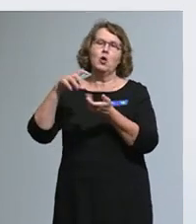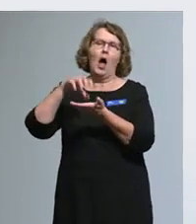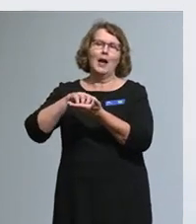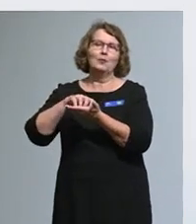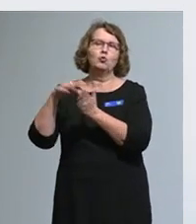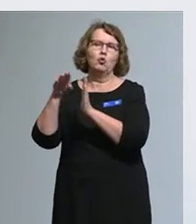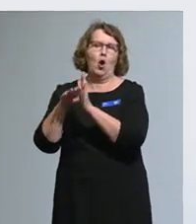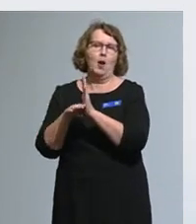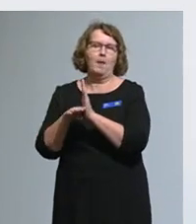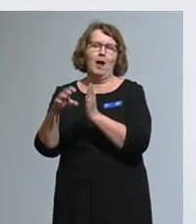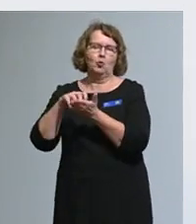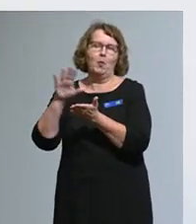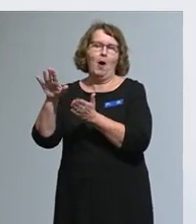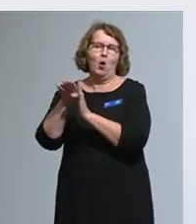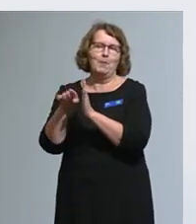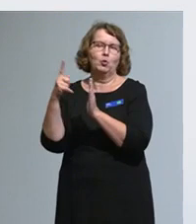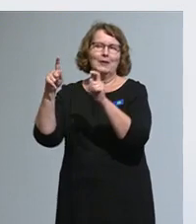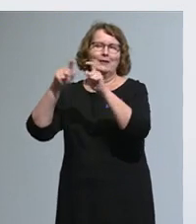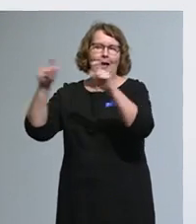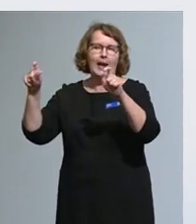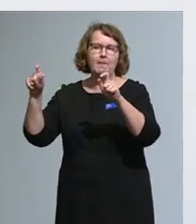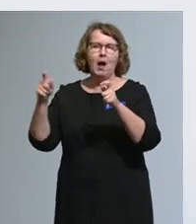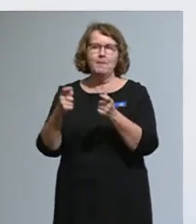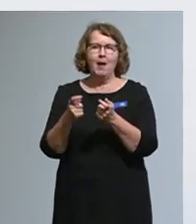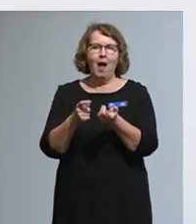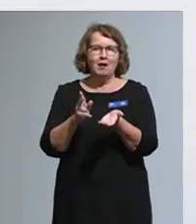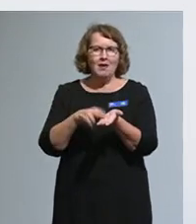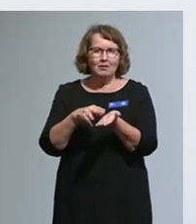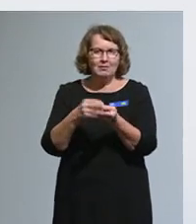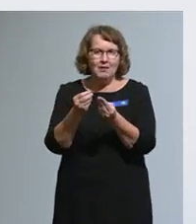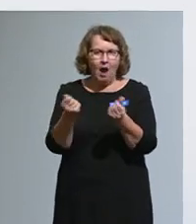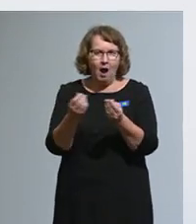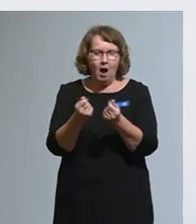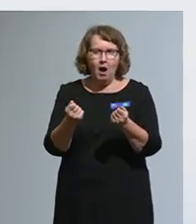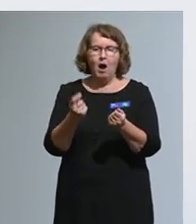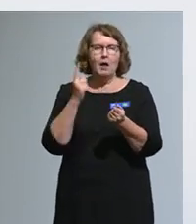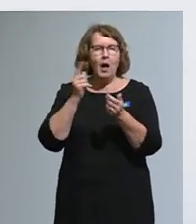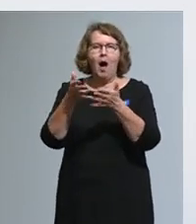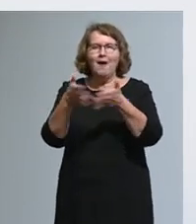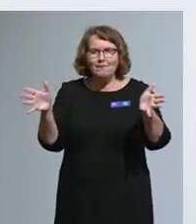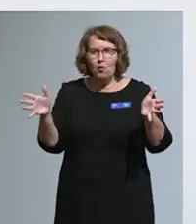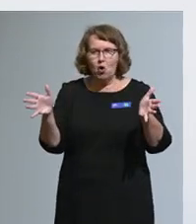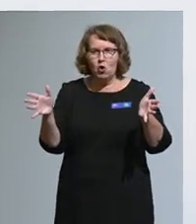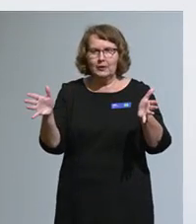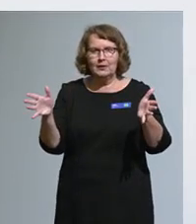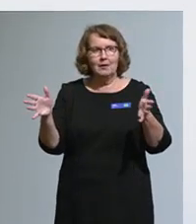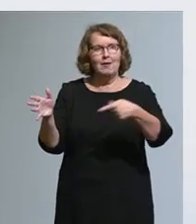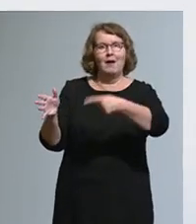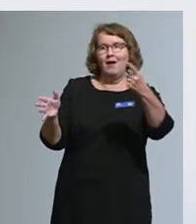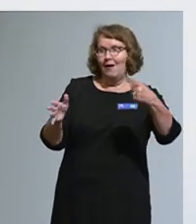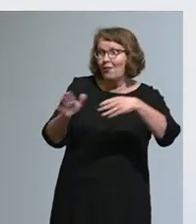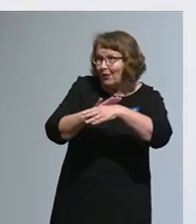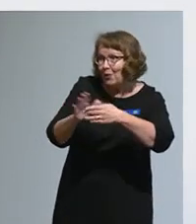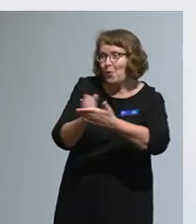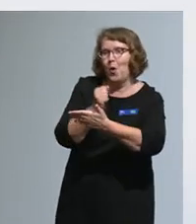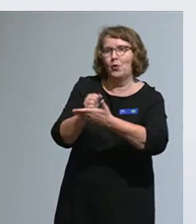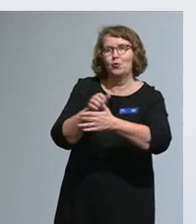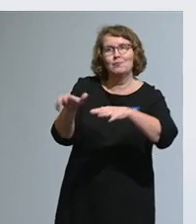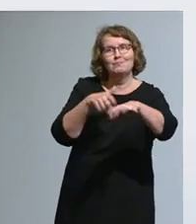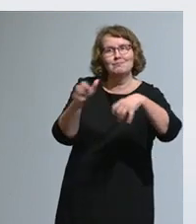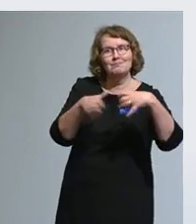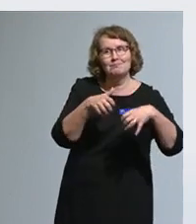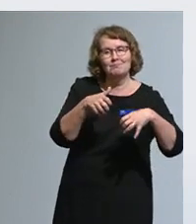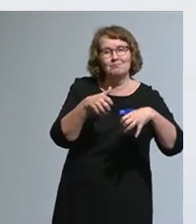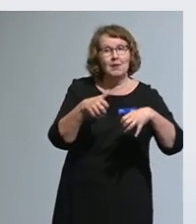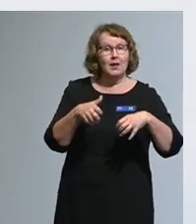teemaan, että meillä on mahdollisimman avointa dataa. Mahdollisimman paljon sitä hyödynnettävää, koska ne tahot